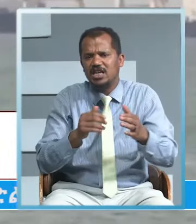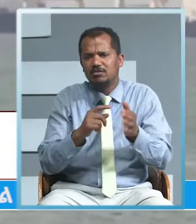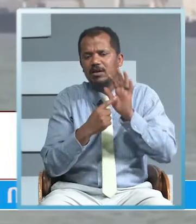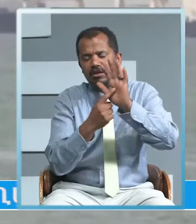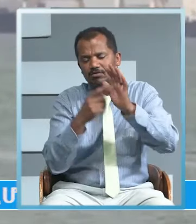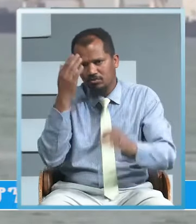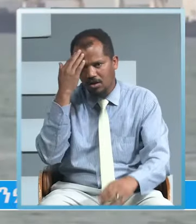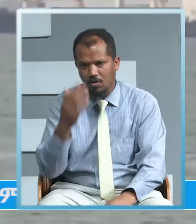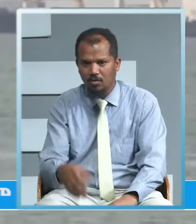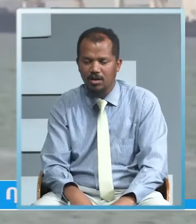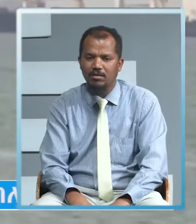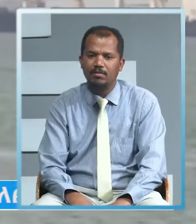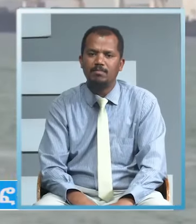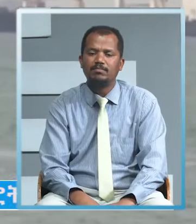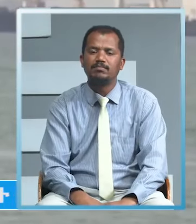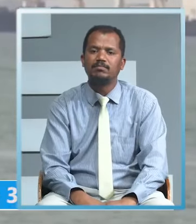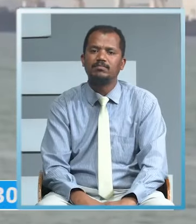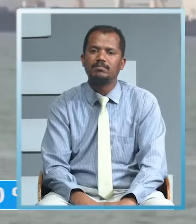ማሳየቱም ታውቋል።